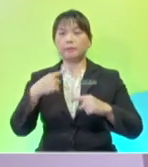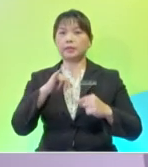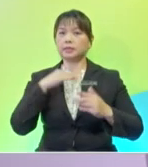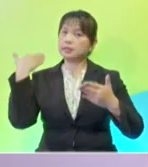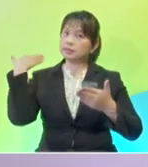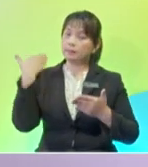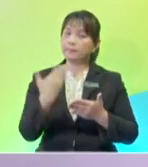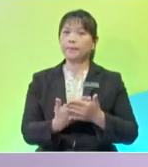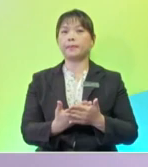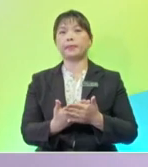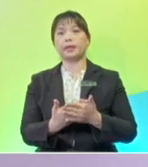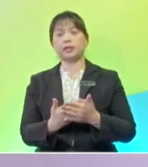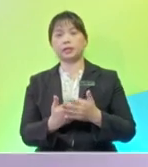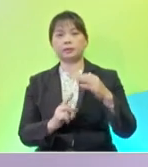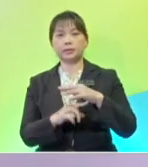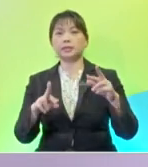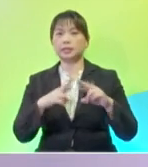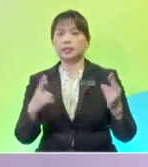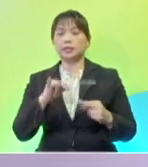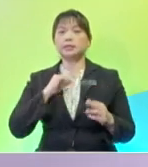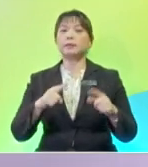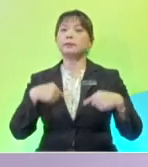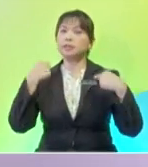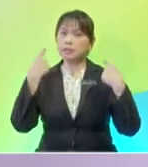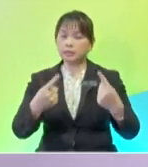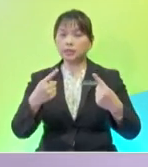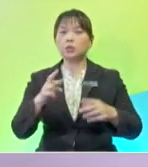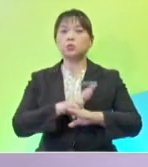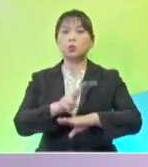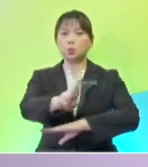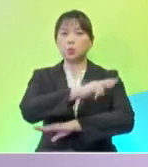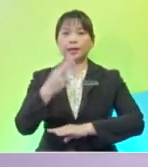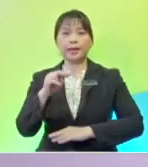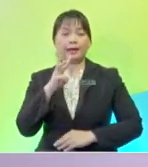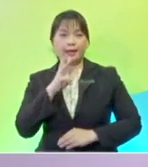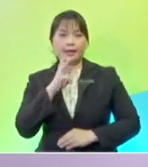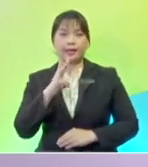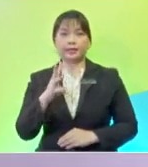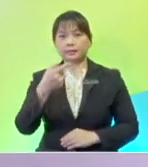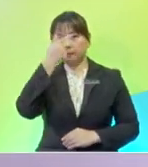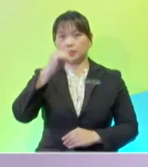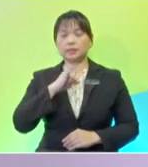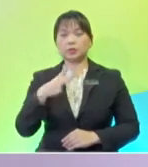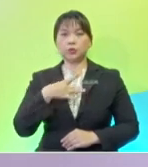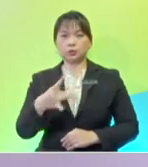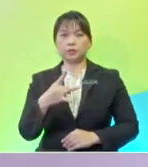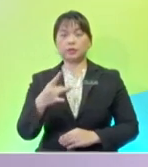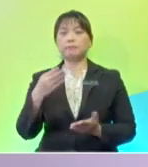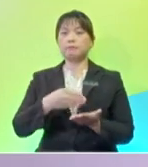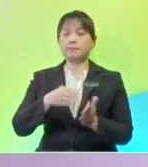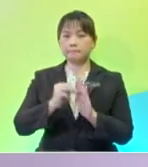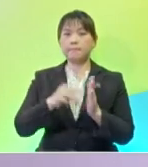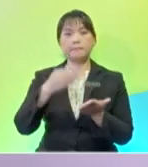ke Pasar Raya saya terus menuju ke ruangan Ayi coba saya suka untuk membeli aib buah-buahan